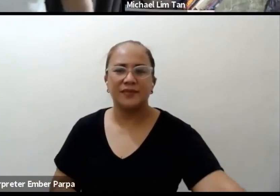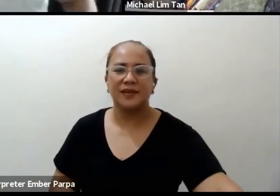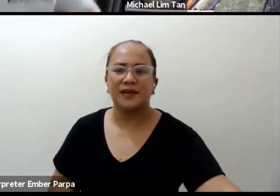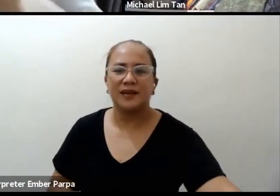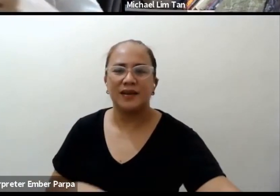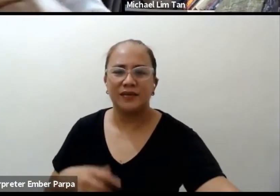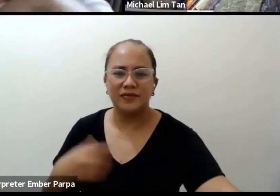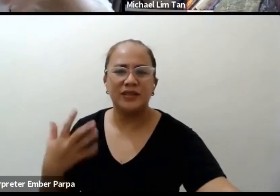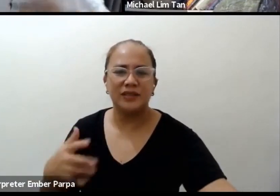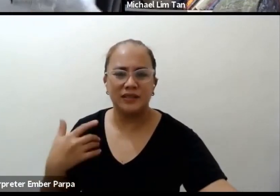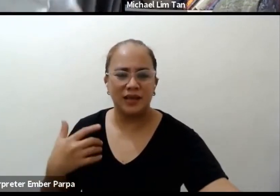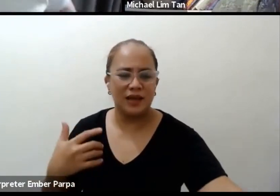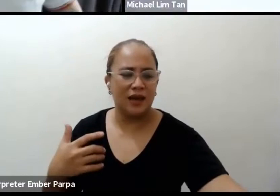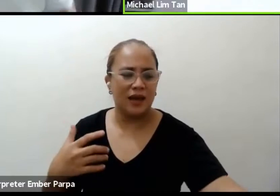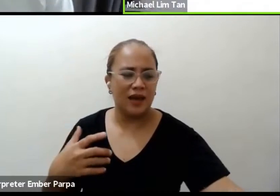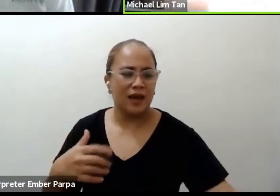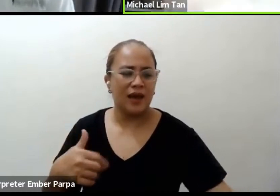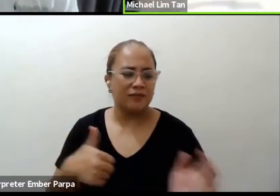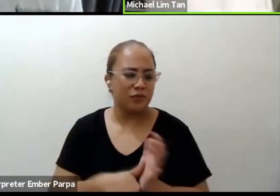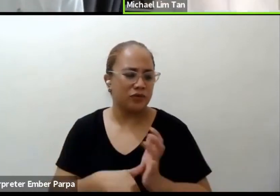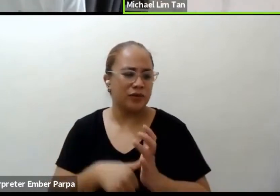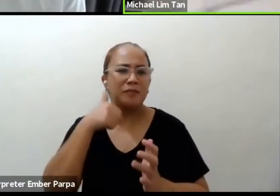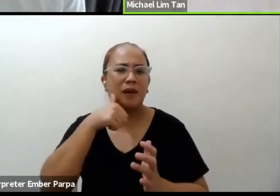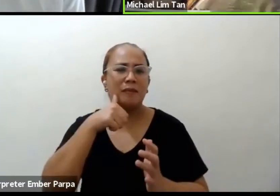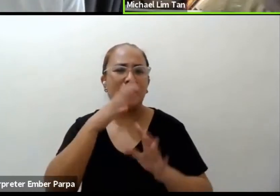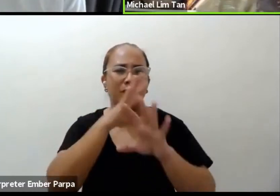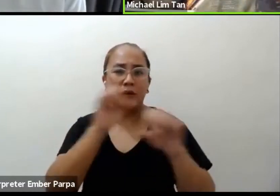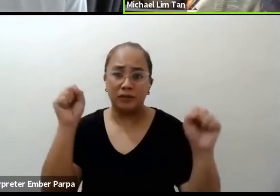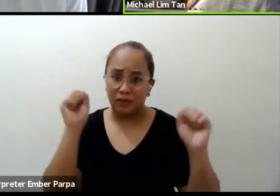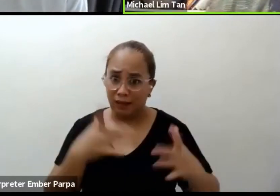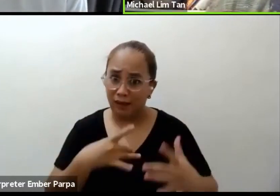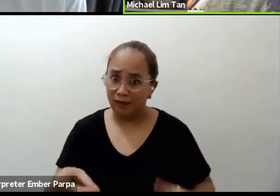Maghanap tayo ng babaeng presidente. Wag naman.